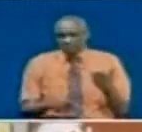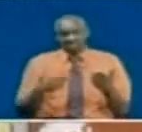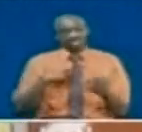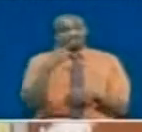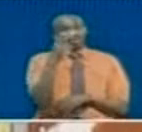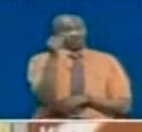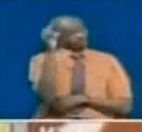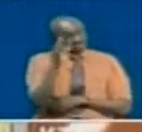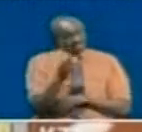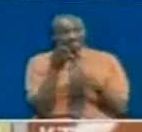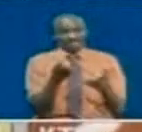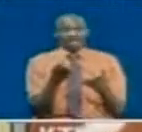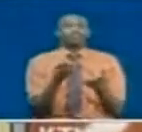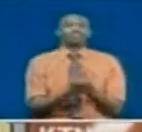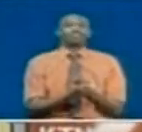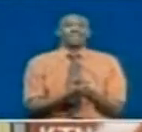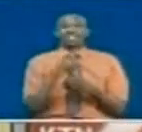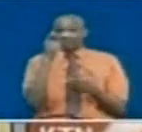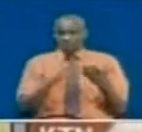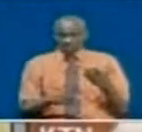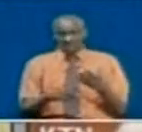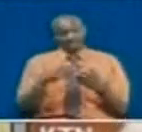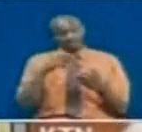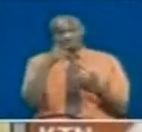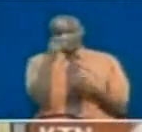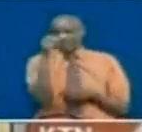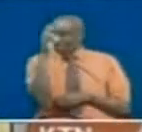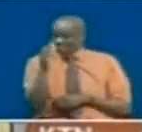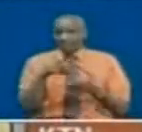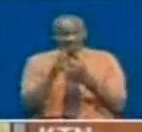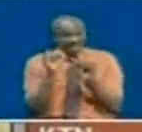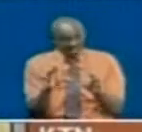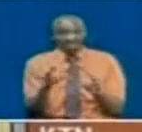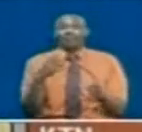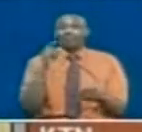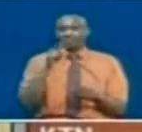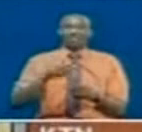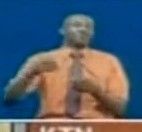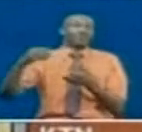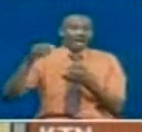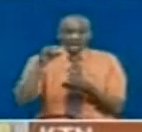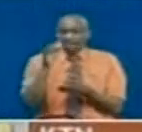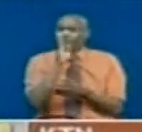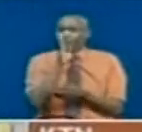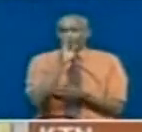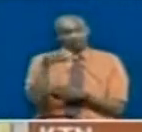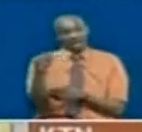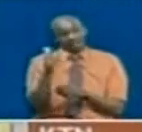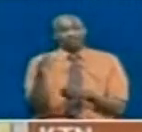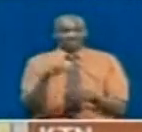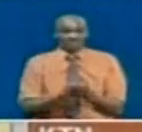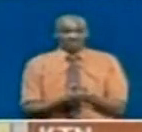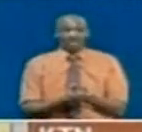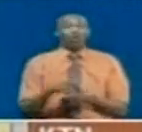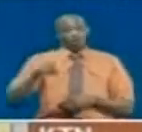ya pesa hizo hazilipwi, hivyo kumlazimu mkuu wa shule kukopa ili kukimu mahitaji mengine ya shule. Tuna karibu walimu